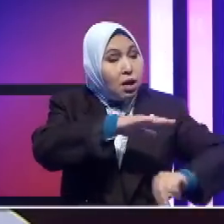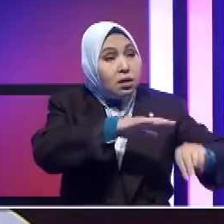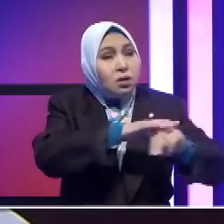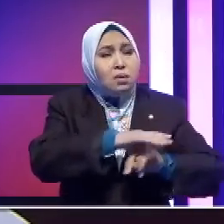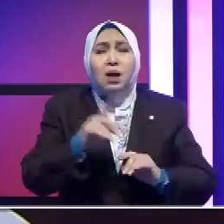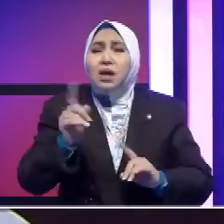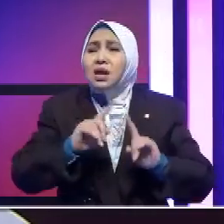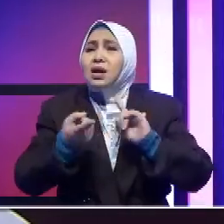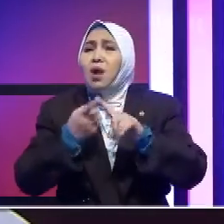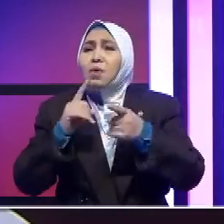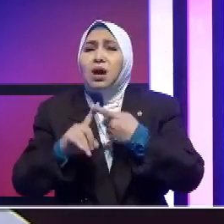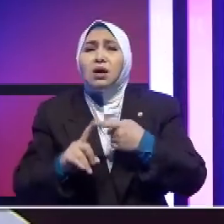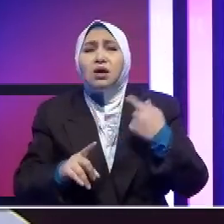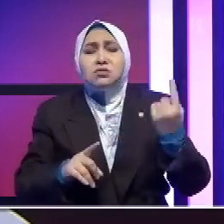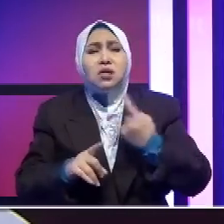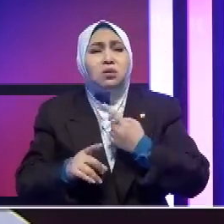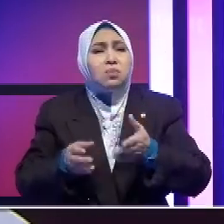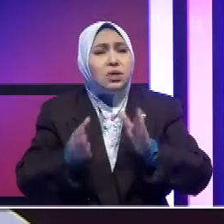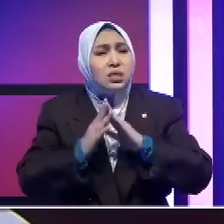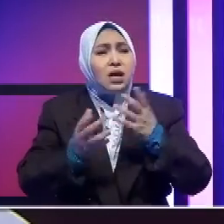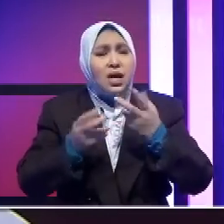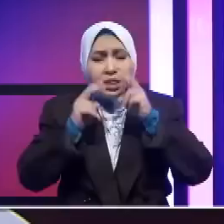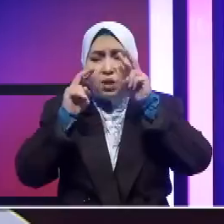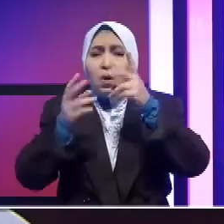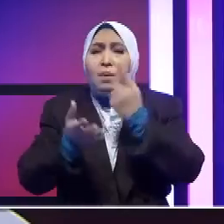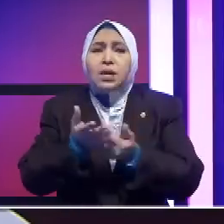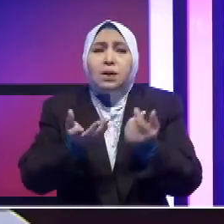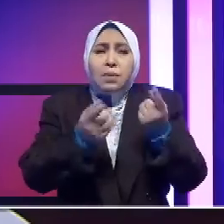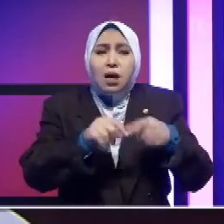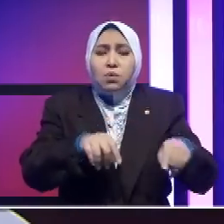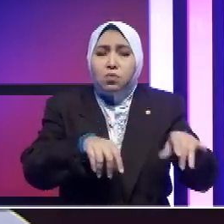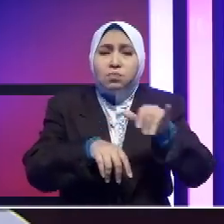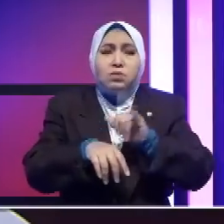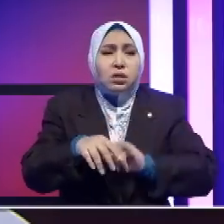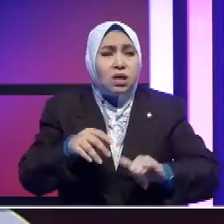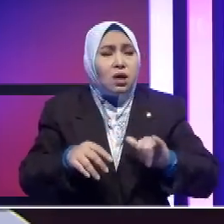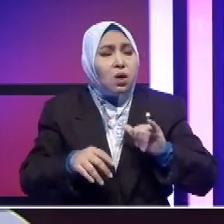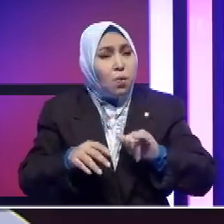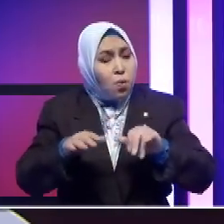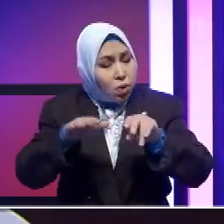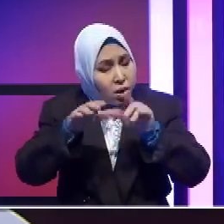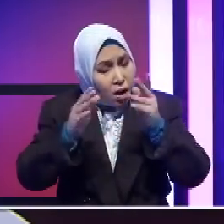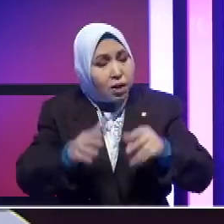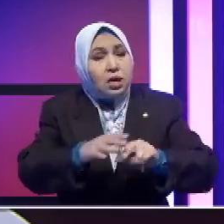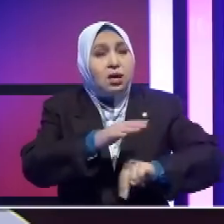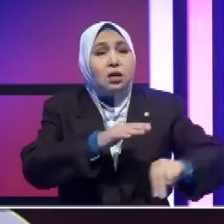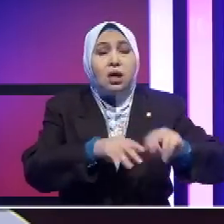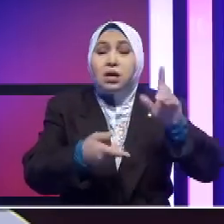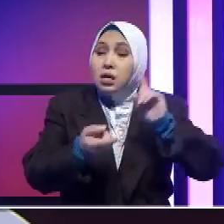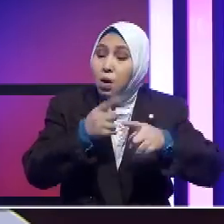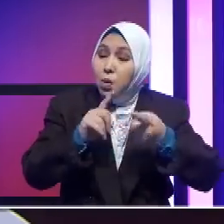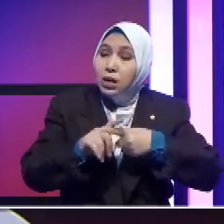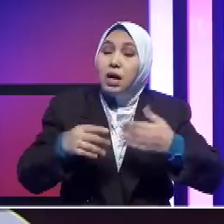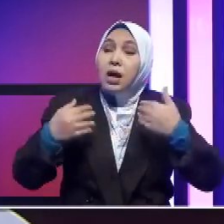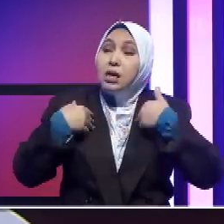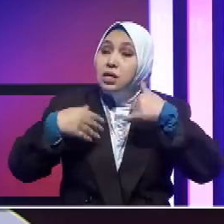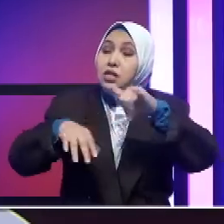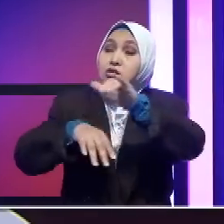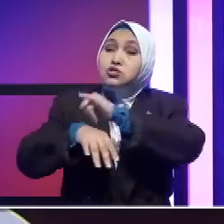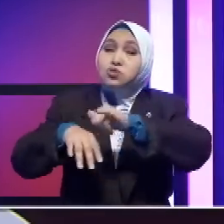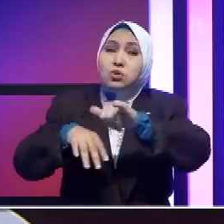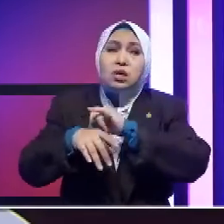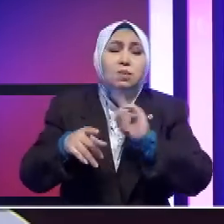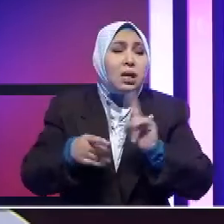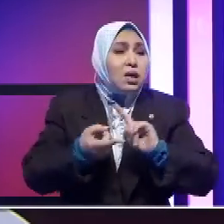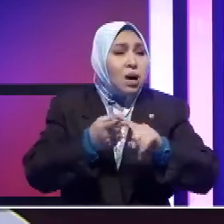Ya, mana kawan aku tu yang sampai minta nak tengok apa yang berlaku dekat neraka? Orang di neraka dia menyeru kawannya yang berada di syurga,